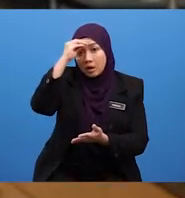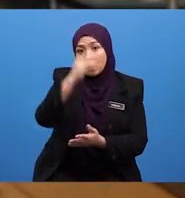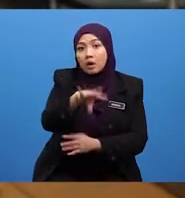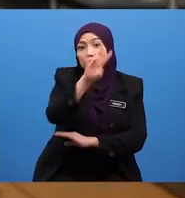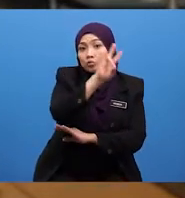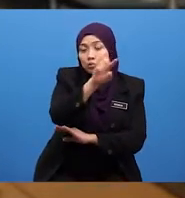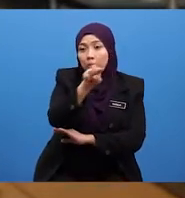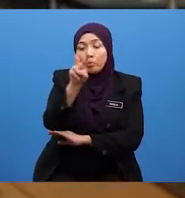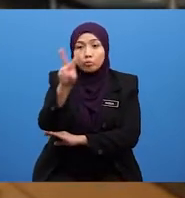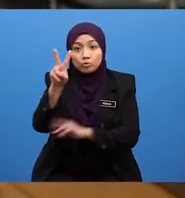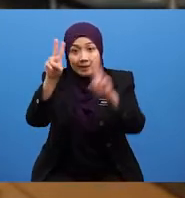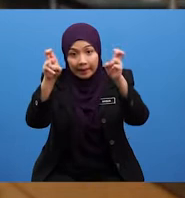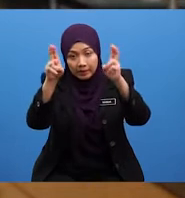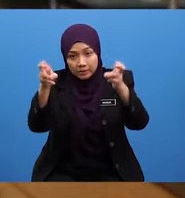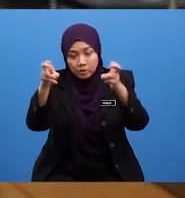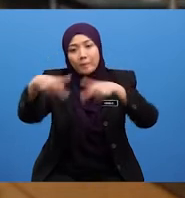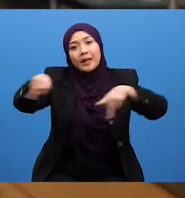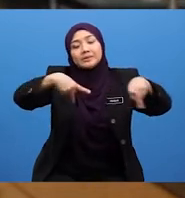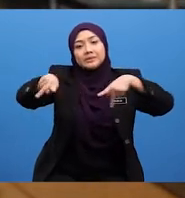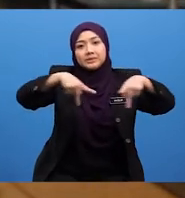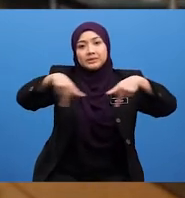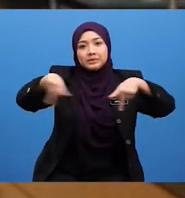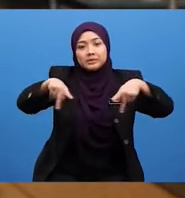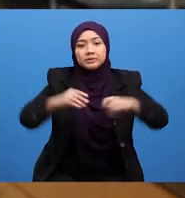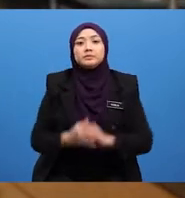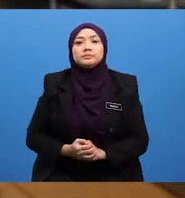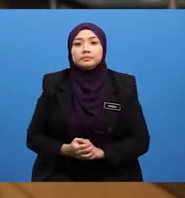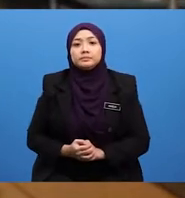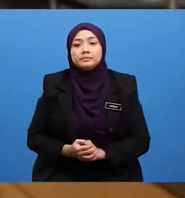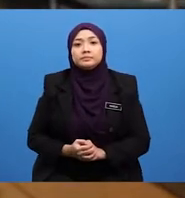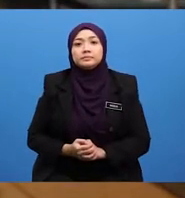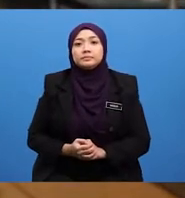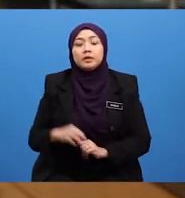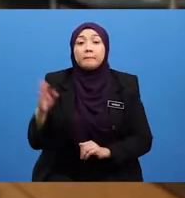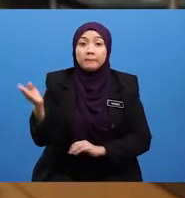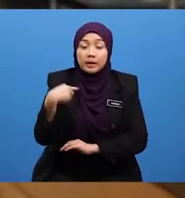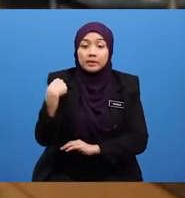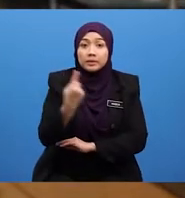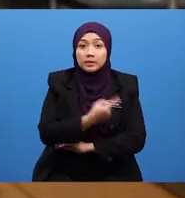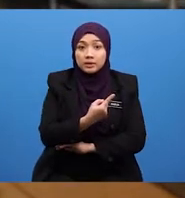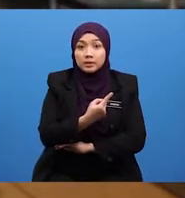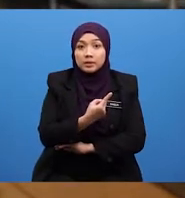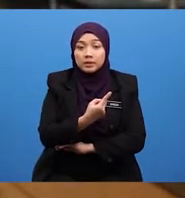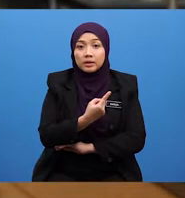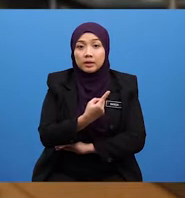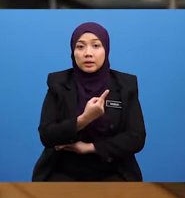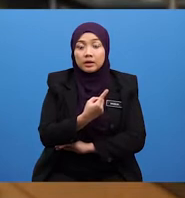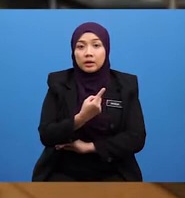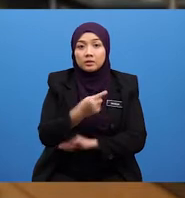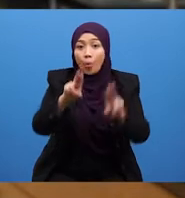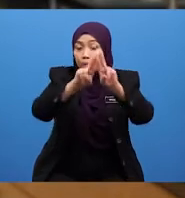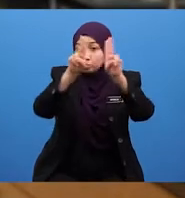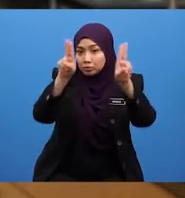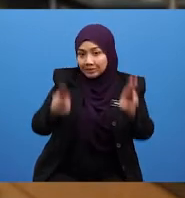subtopik 7.2 iaitu plastik. Jadi, seterusnya, mari kita ke sesi uji